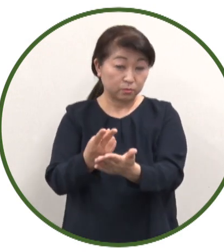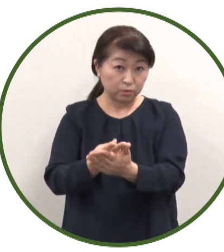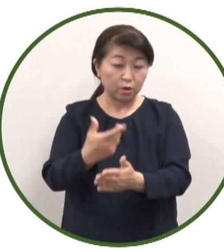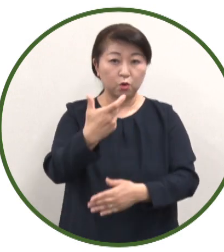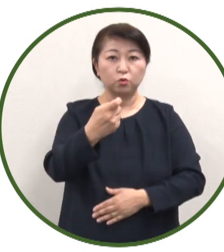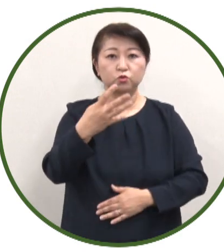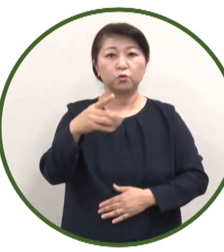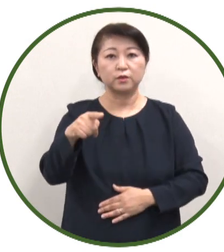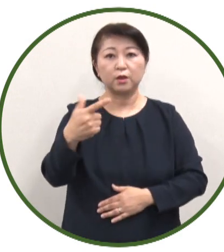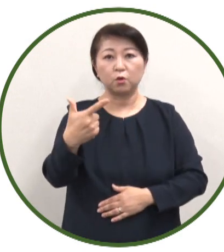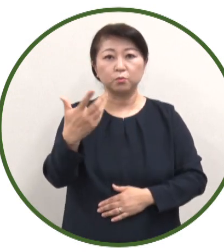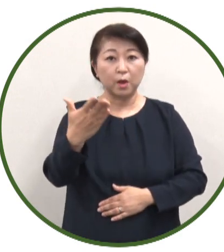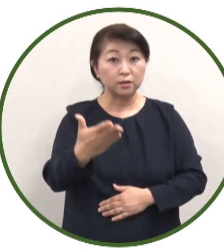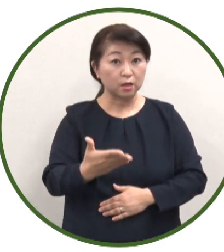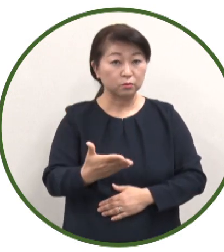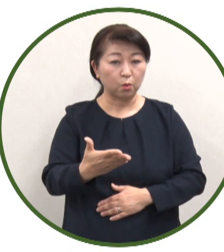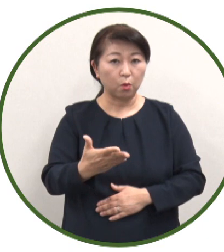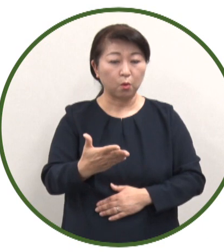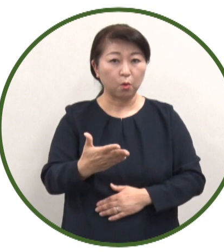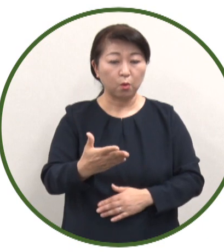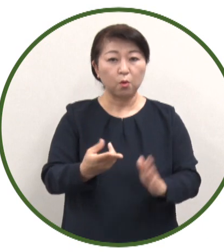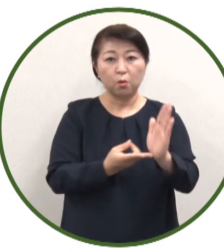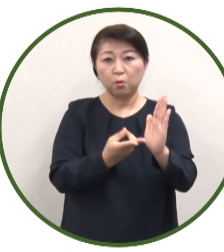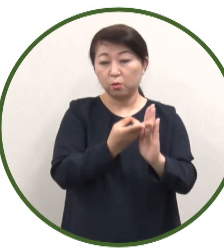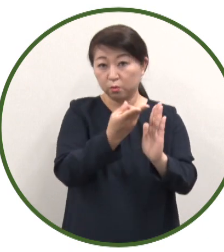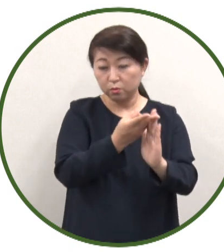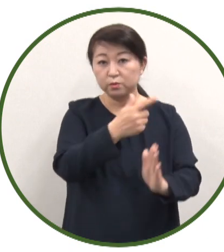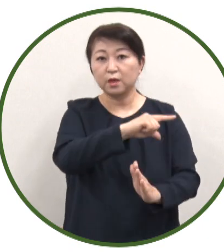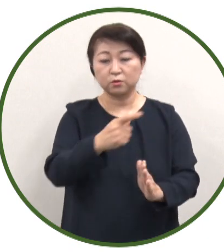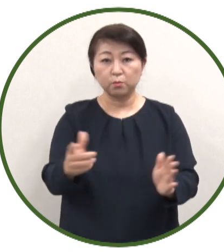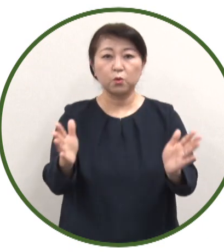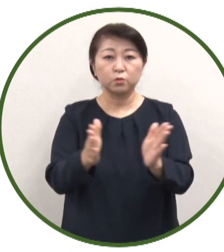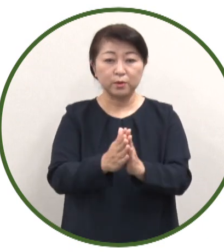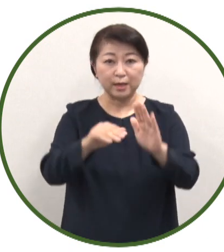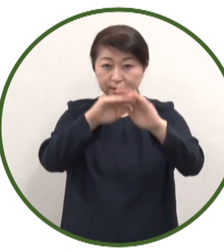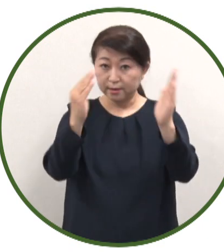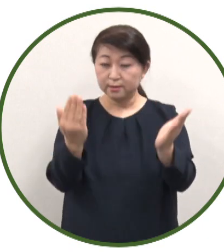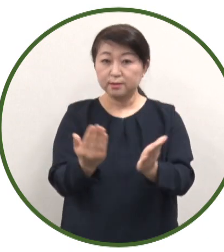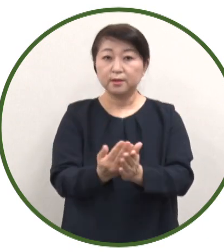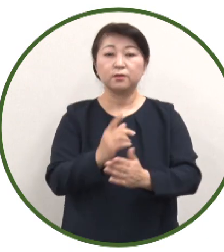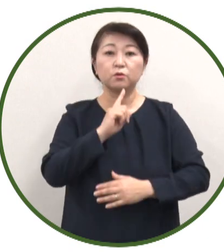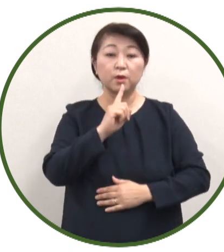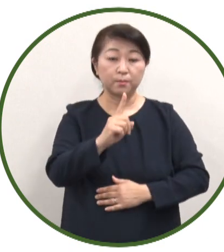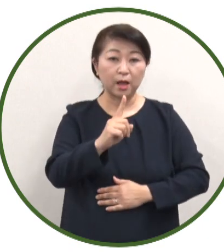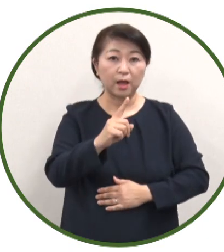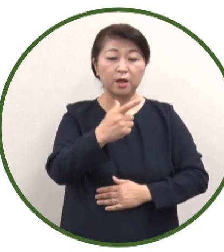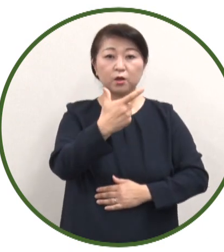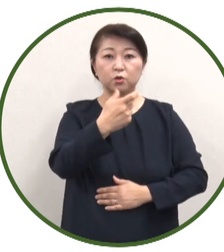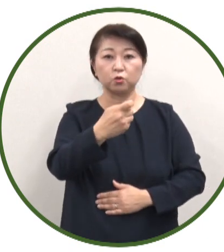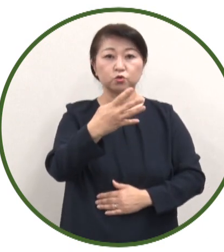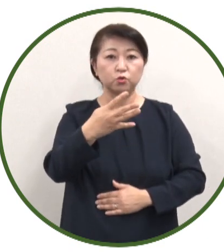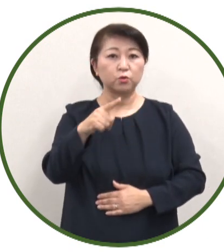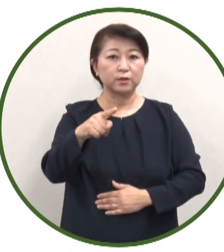64.6% でありまして、宿泊療養施設も含めた全体の使用割合は